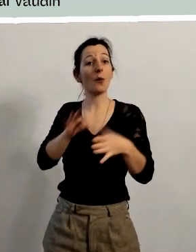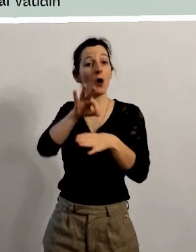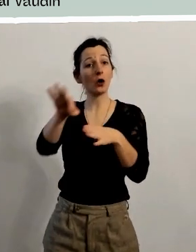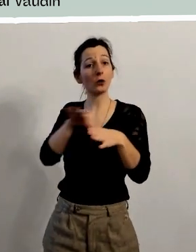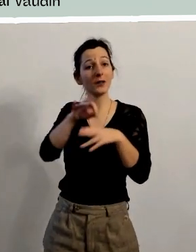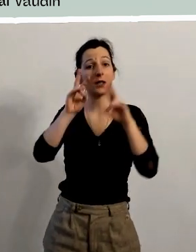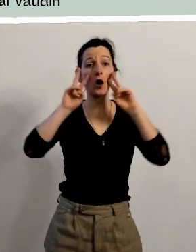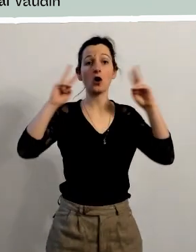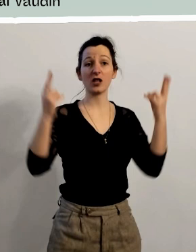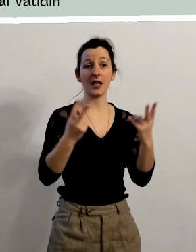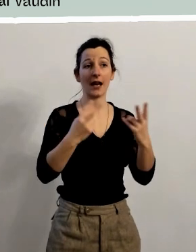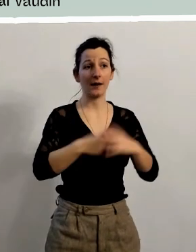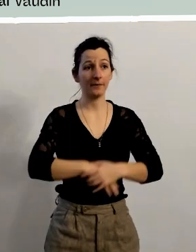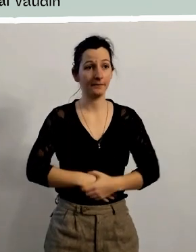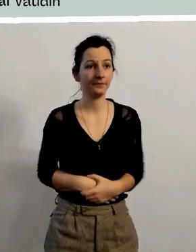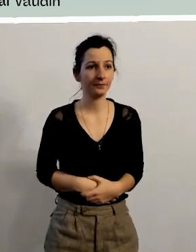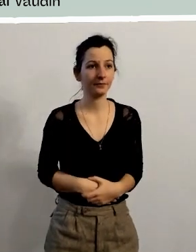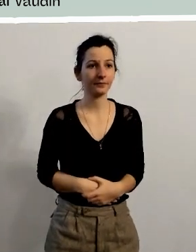manière générale.